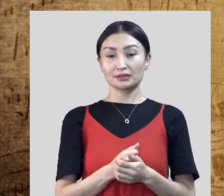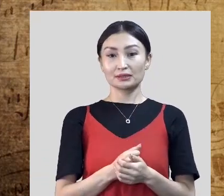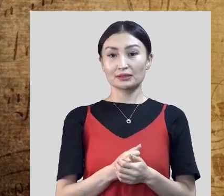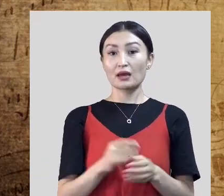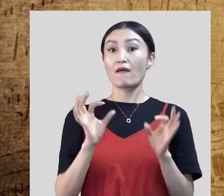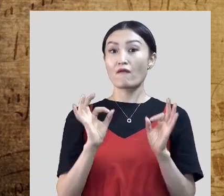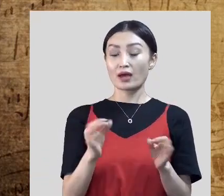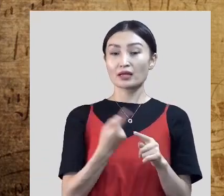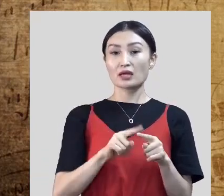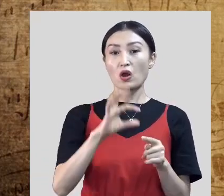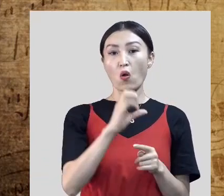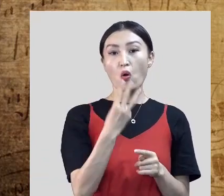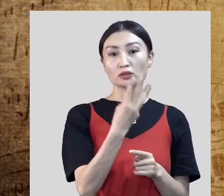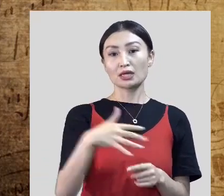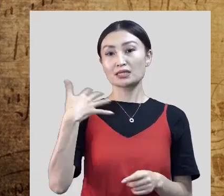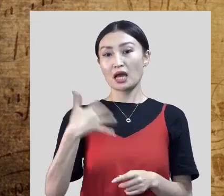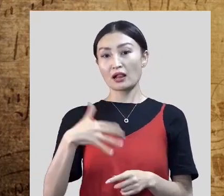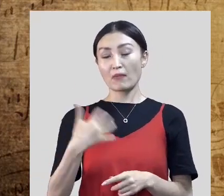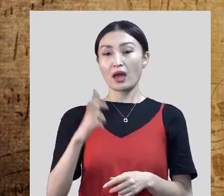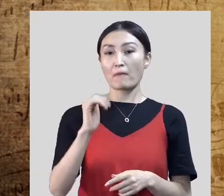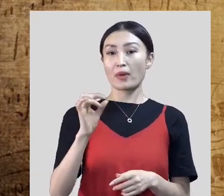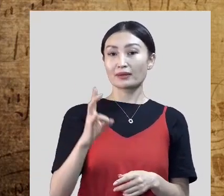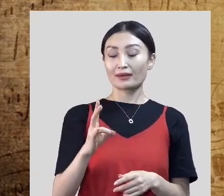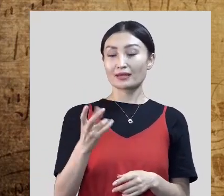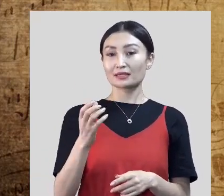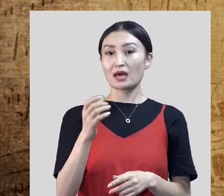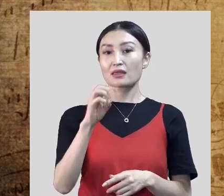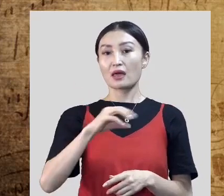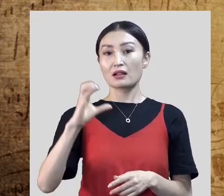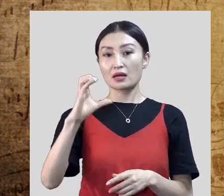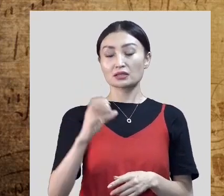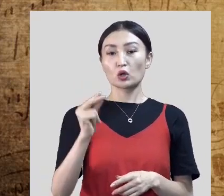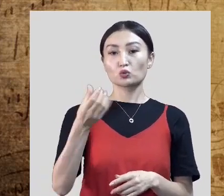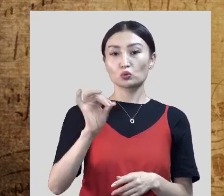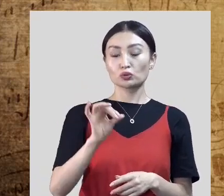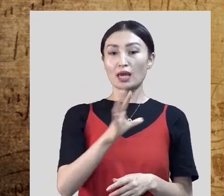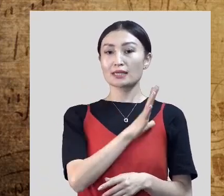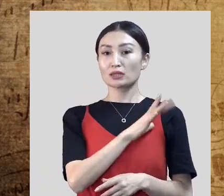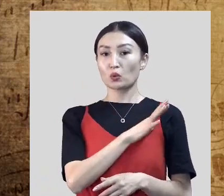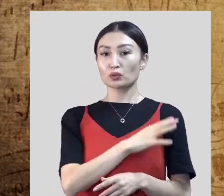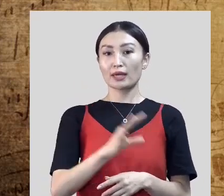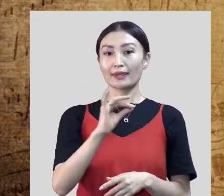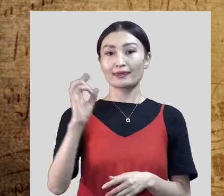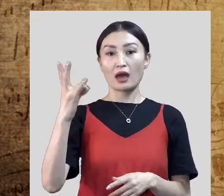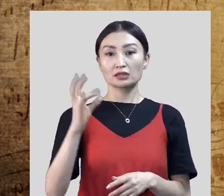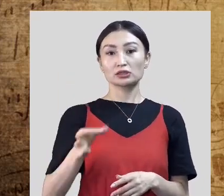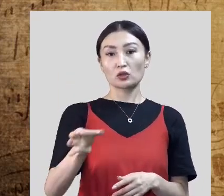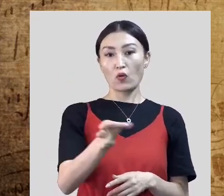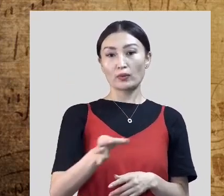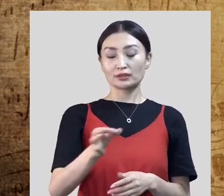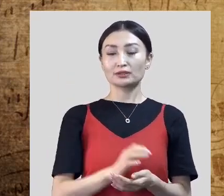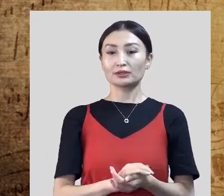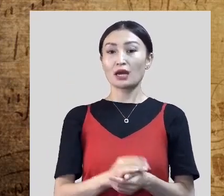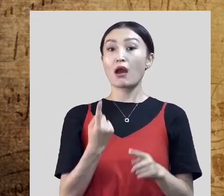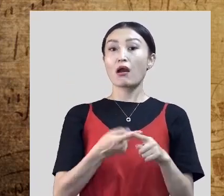перечислить? Верно. Это Ошская, Джалабадская, Баткенская, Талаская, Чуйская, Иссык-Кульская и Нарынская